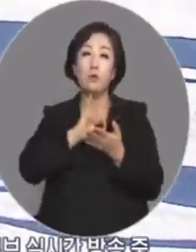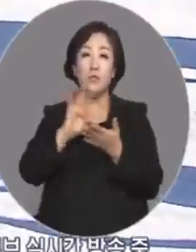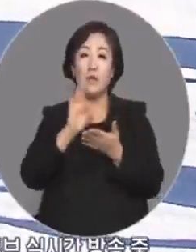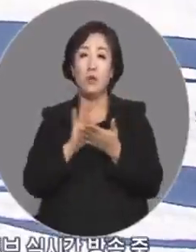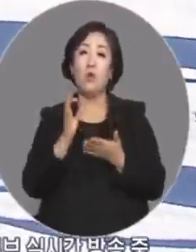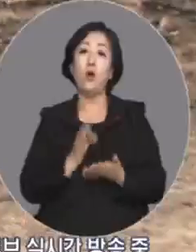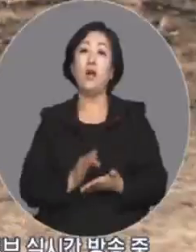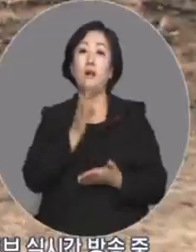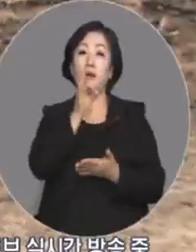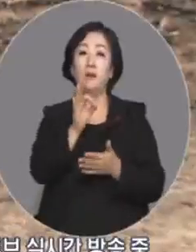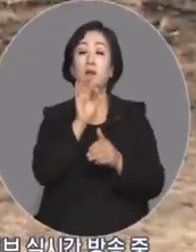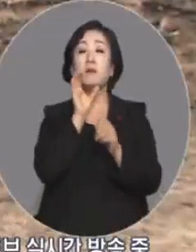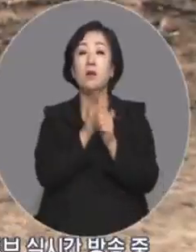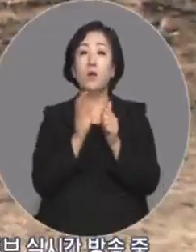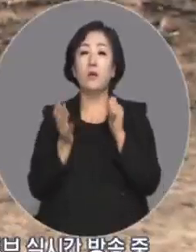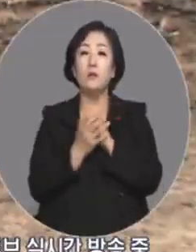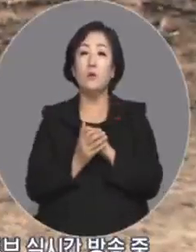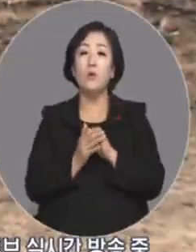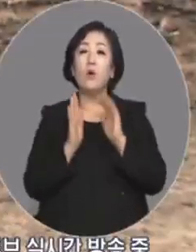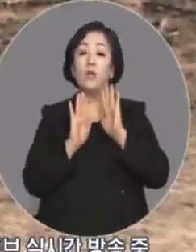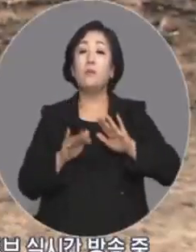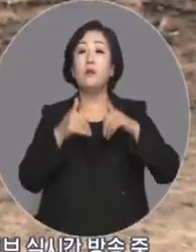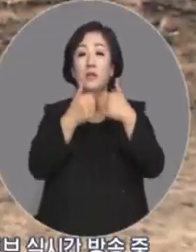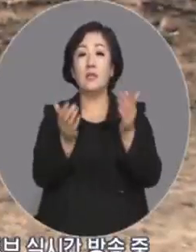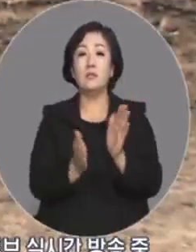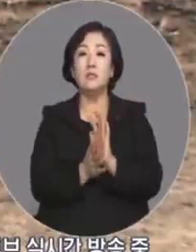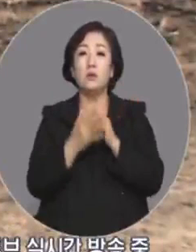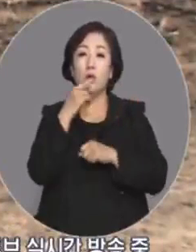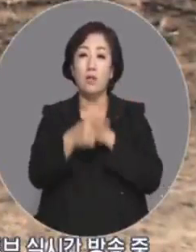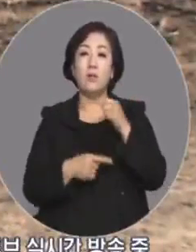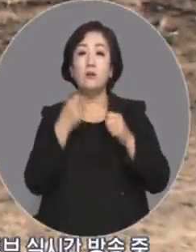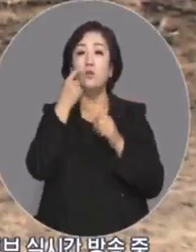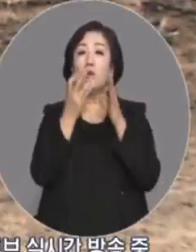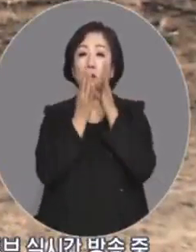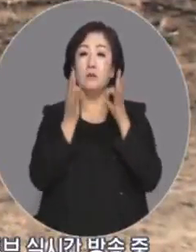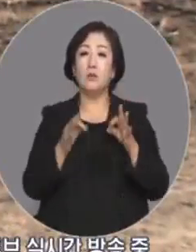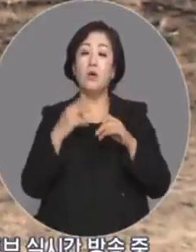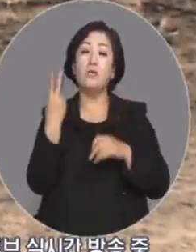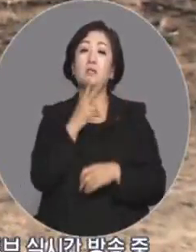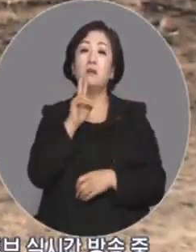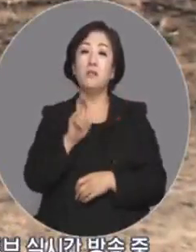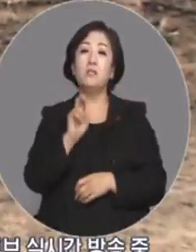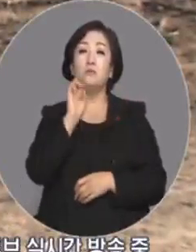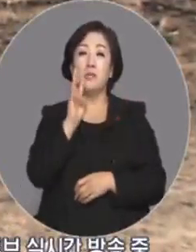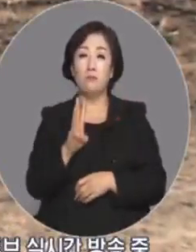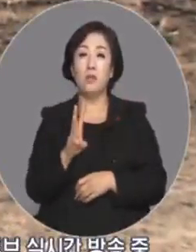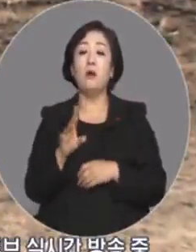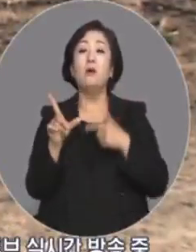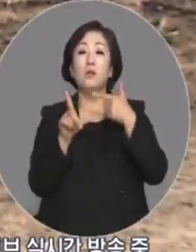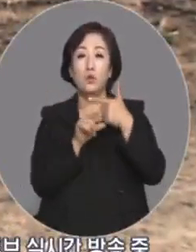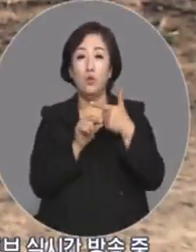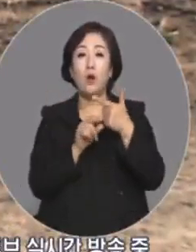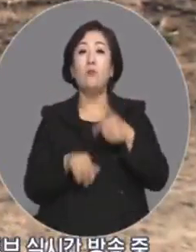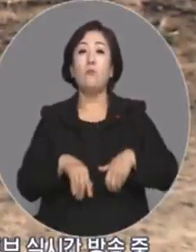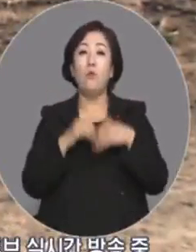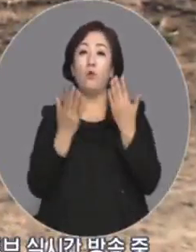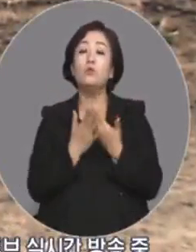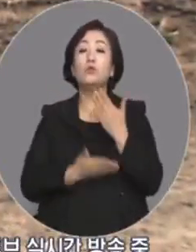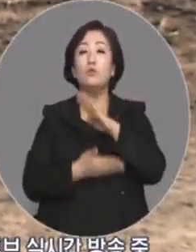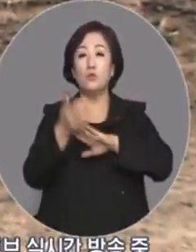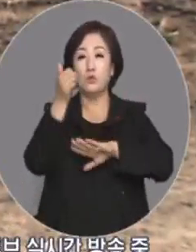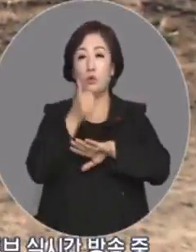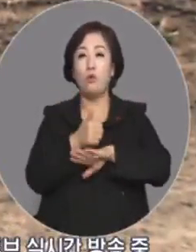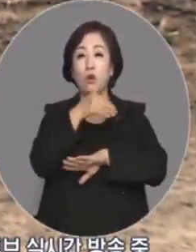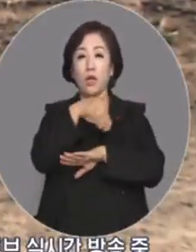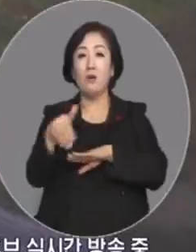예정입니다. 이 스마트팜 단지는 1년 반의 공사를 거쳐 오는 2023년 6월 준공을 목표로